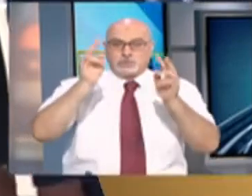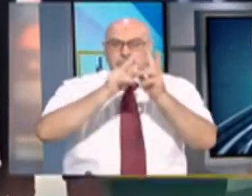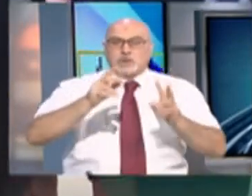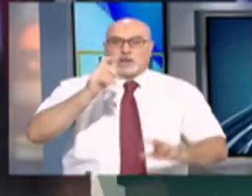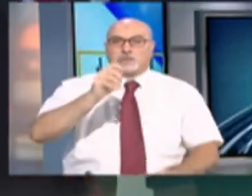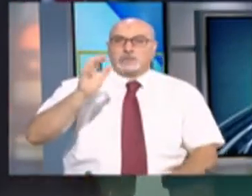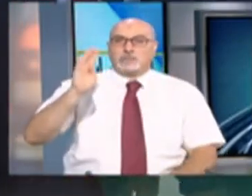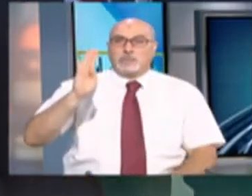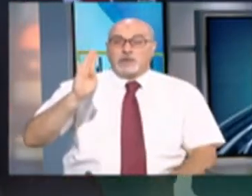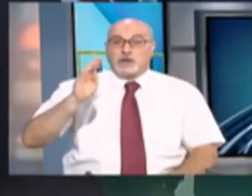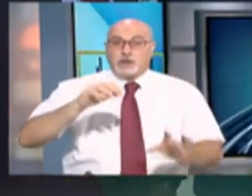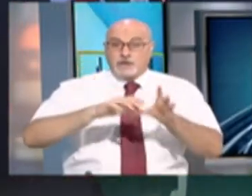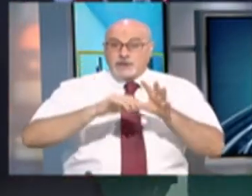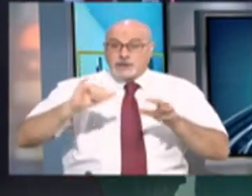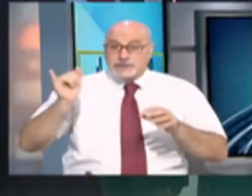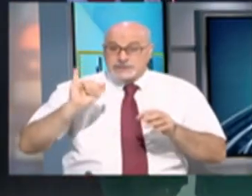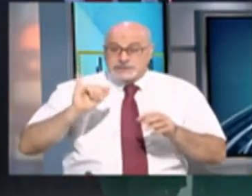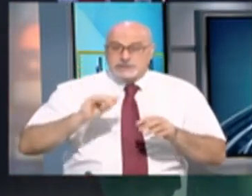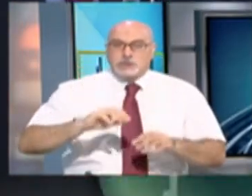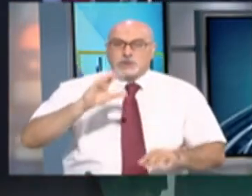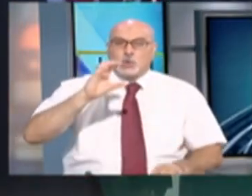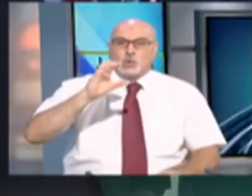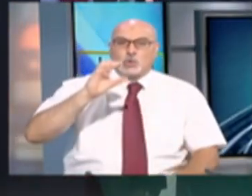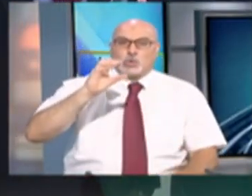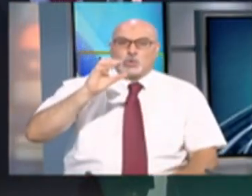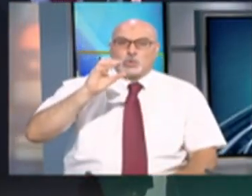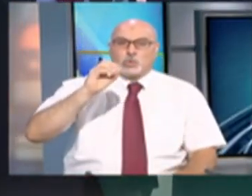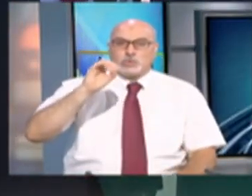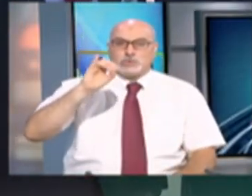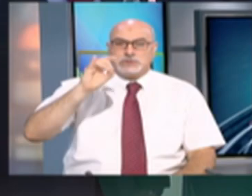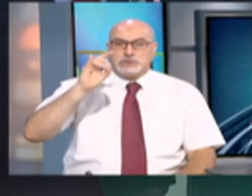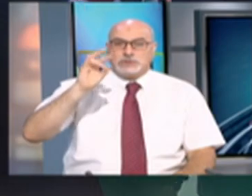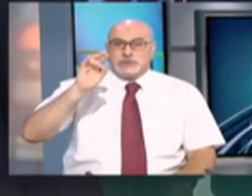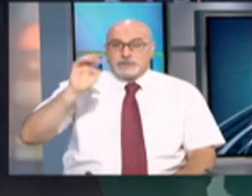التي تكفلت بإنجازها شركة كوسيدار، وتقدر طاقة استيعابها